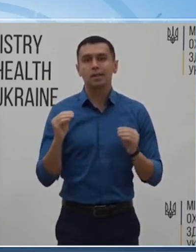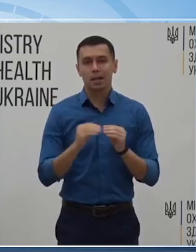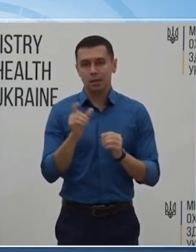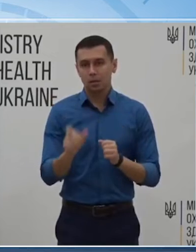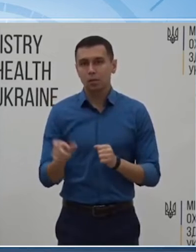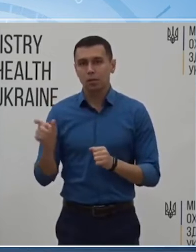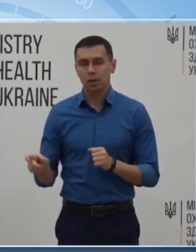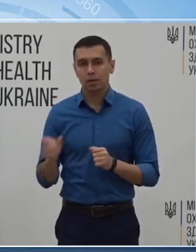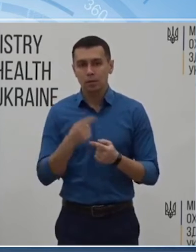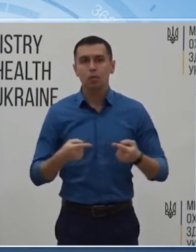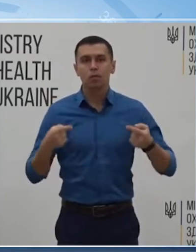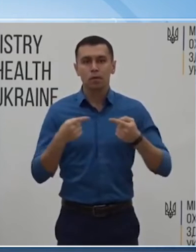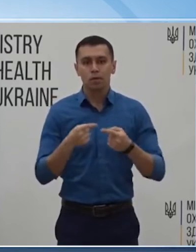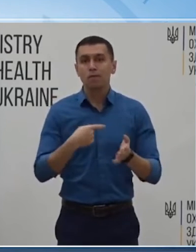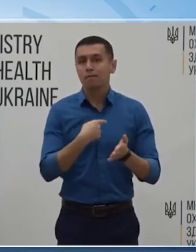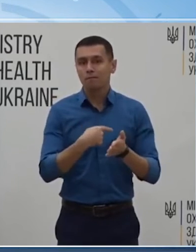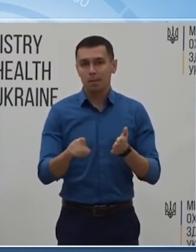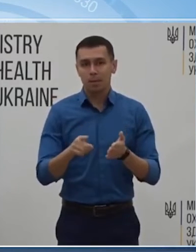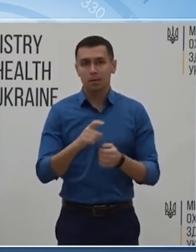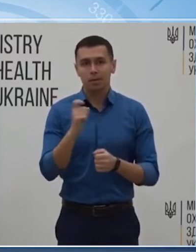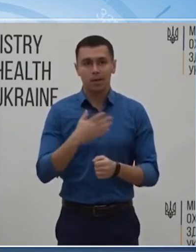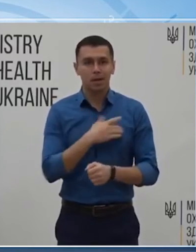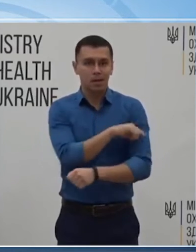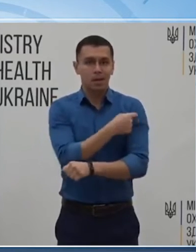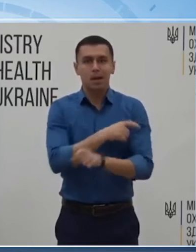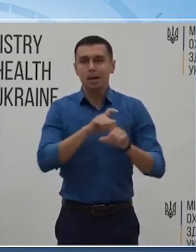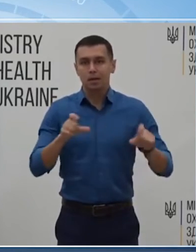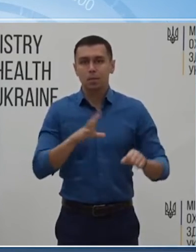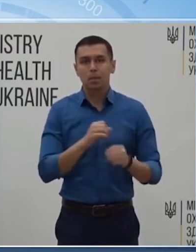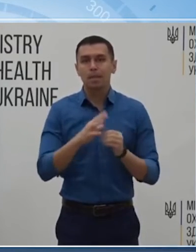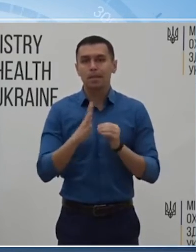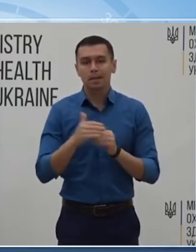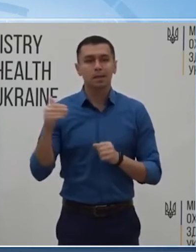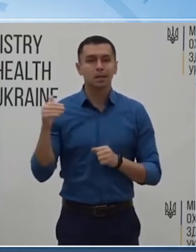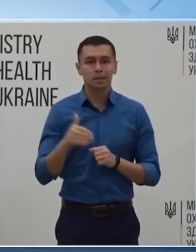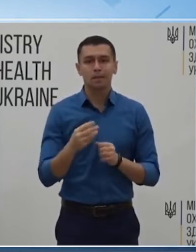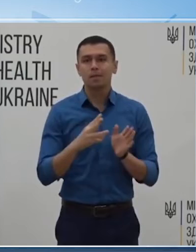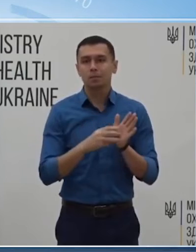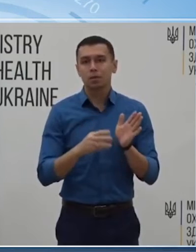15 110 людей. Відповідно, виписано з наших лікарень було